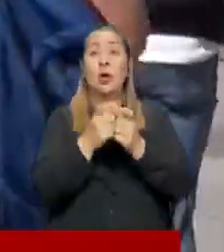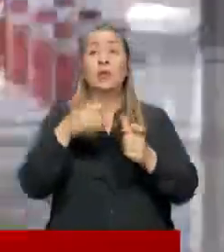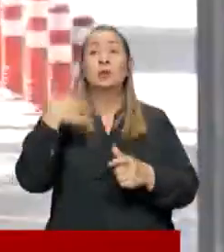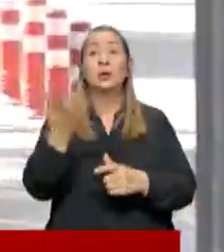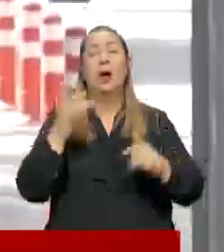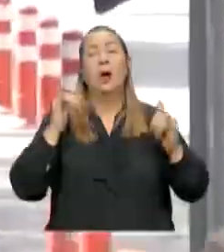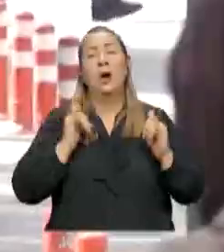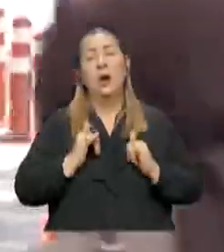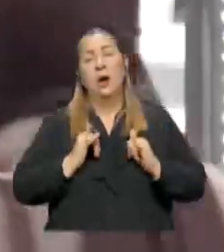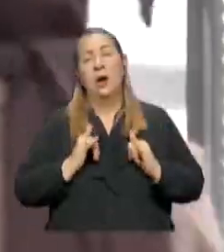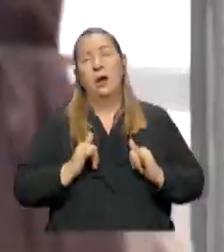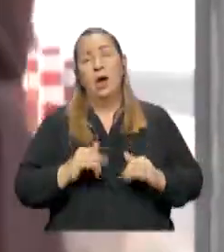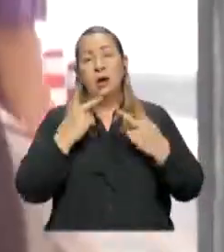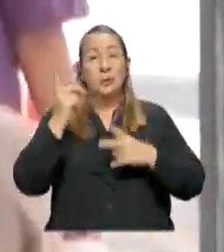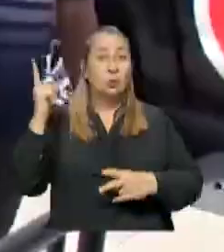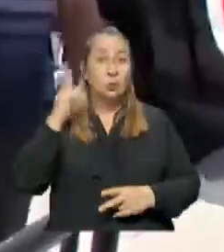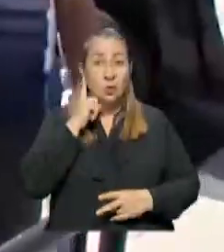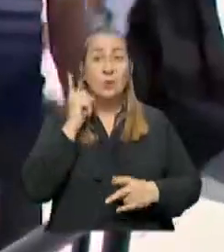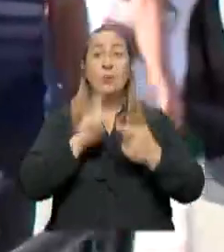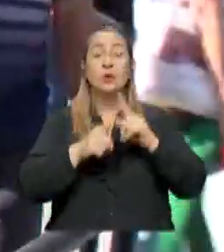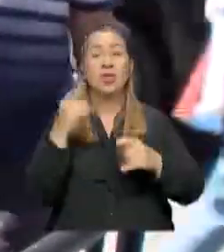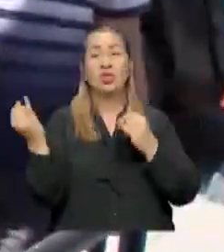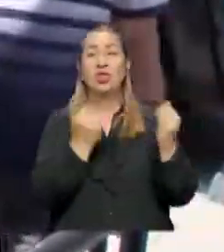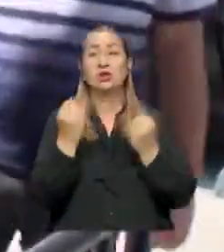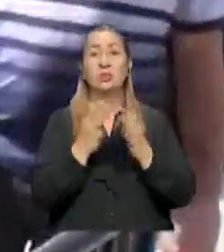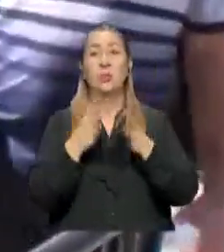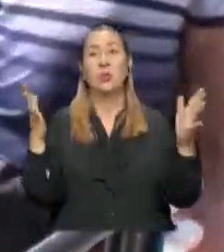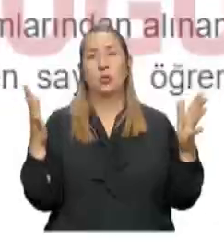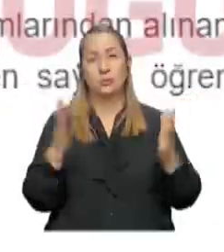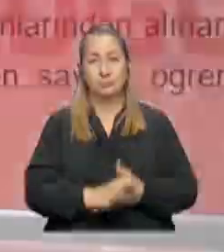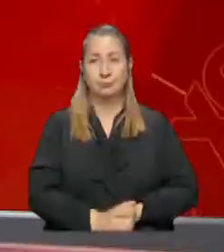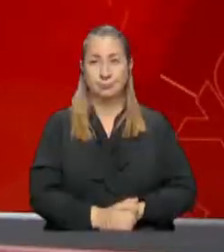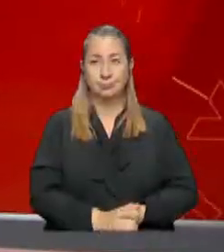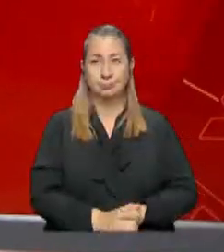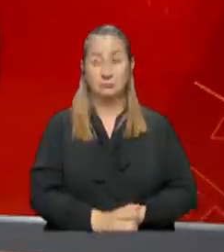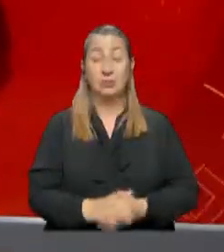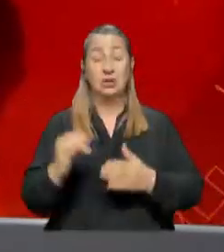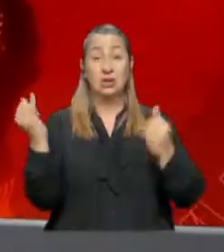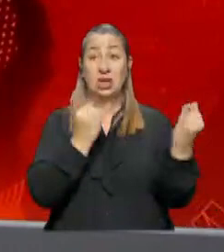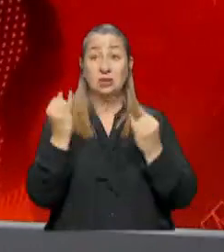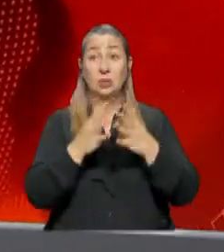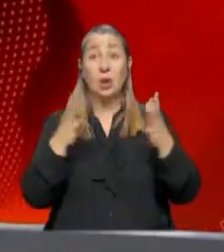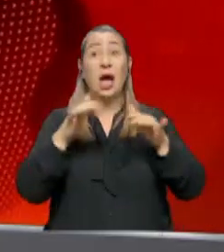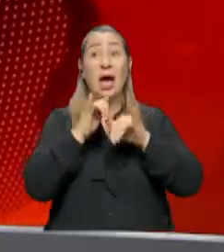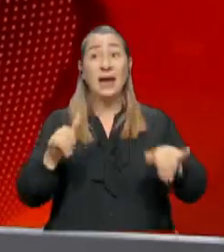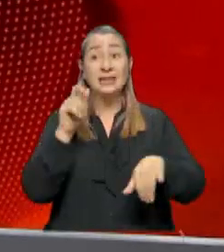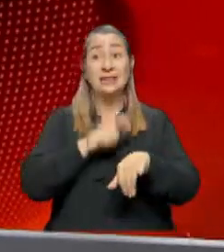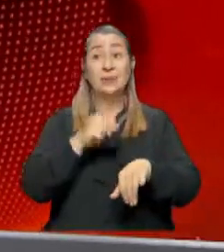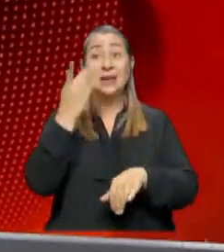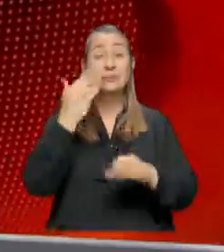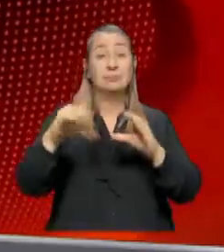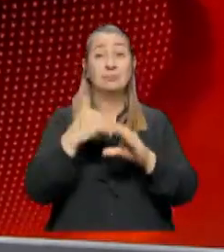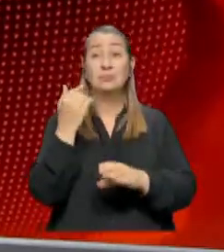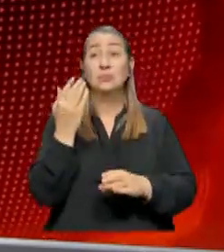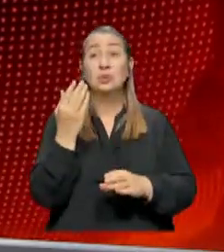toplantısından sonra rahatlatan açıklamayı duydu Siyasette ise tartışması büyük oldu tartışması büyük aynı zamanda